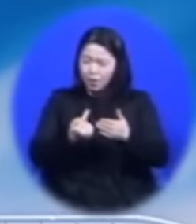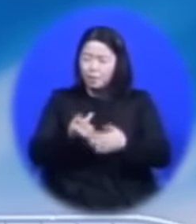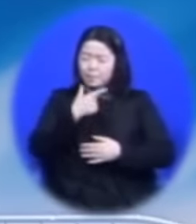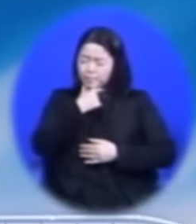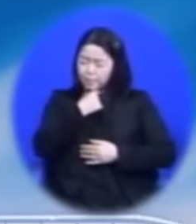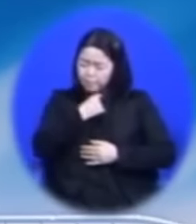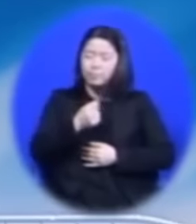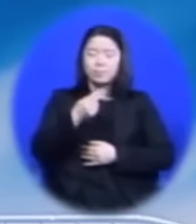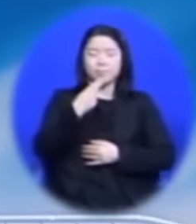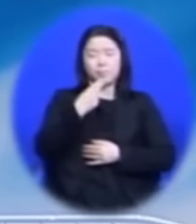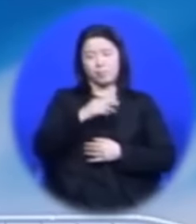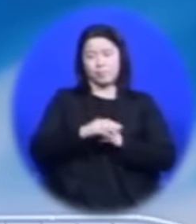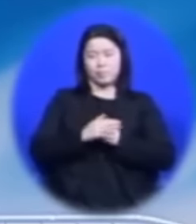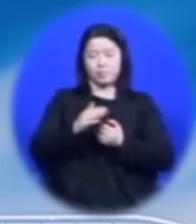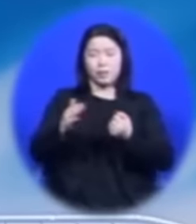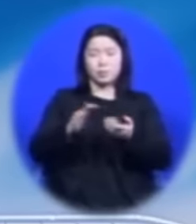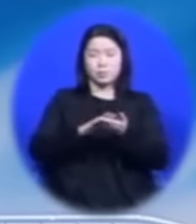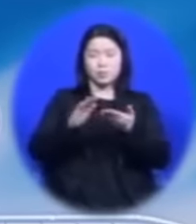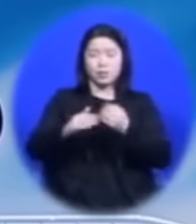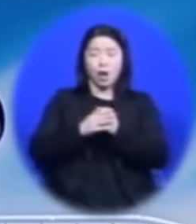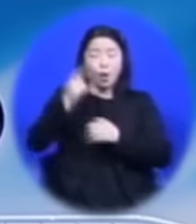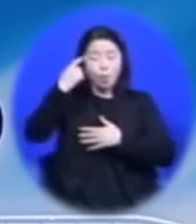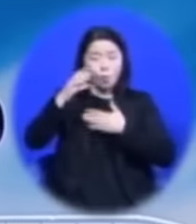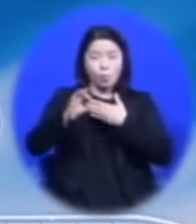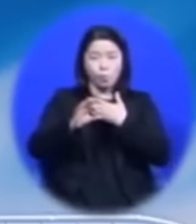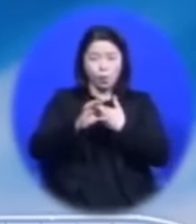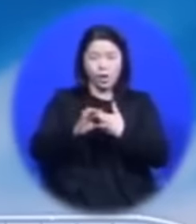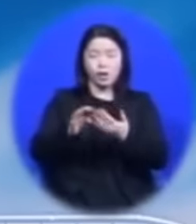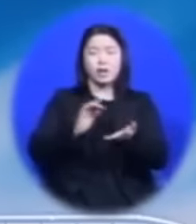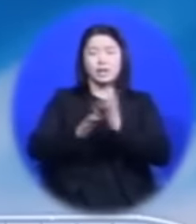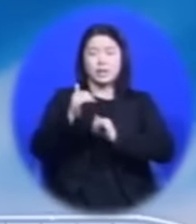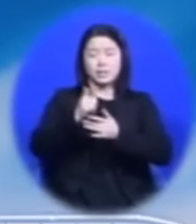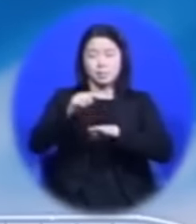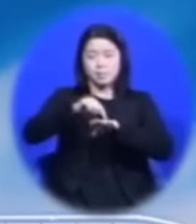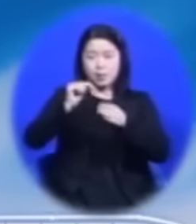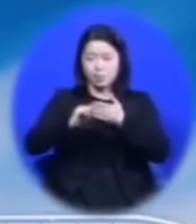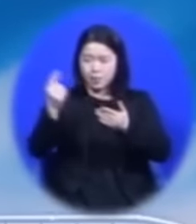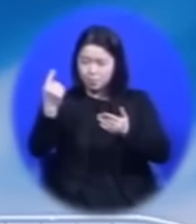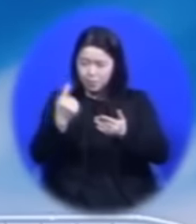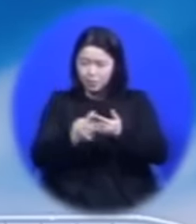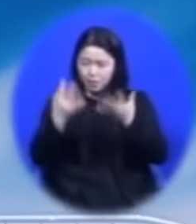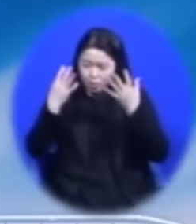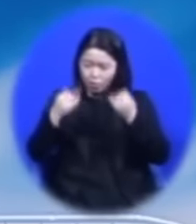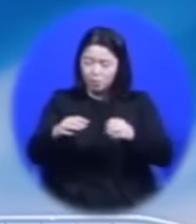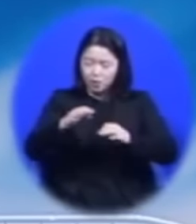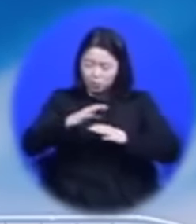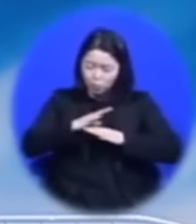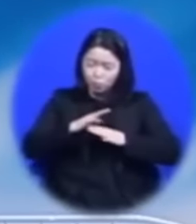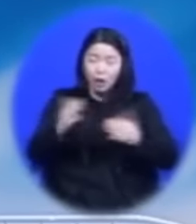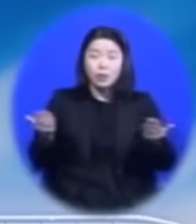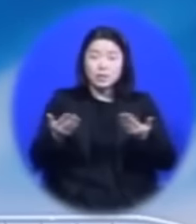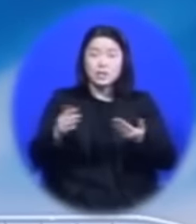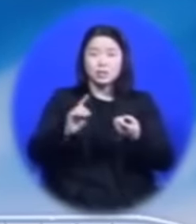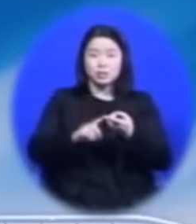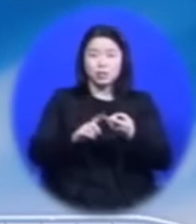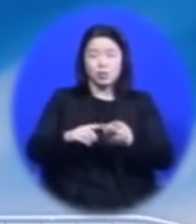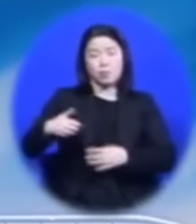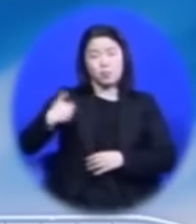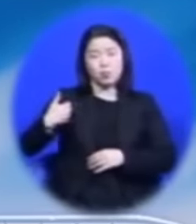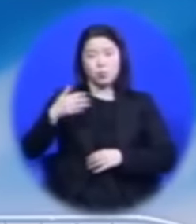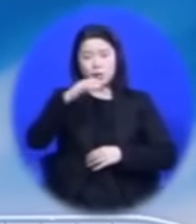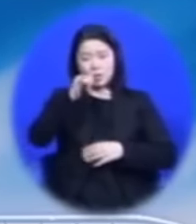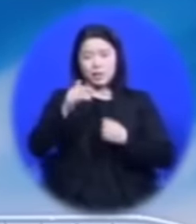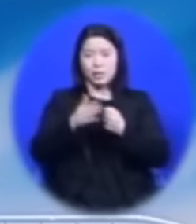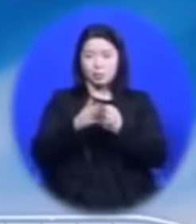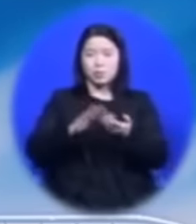거예요. 왜 그러냐면 예수님이 마음에 임하신 것이 얼마나 놀라운 사건인지를 모르고 있기